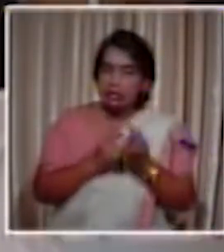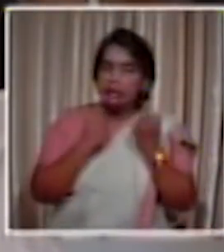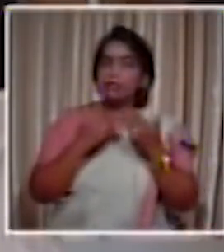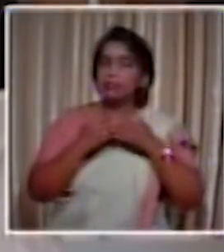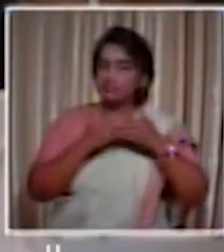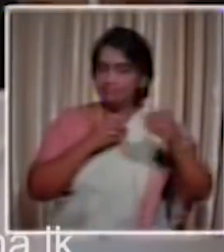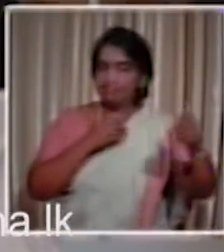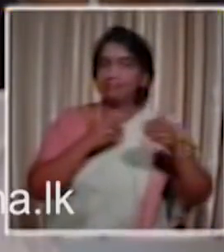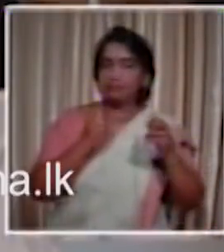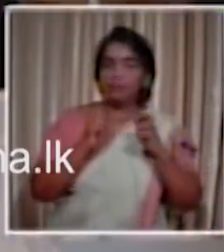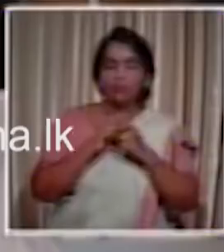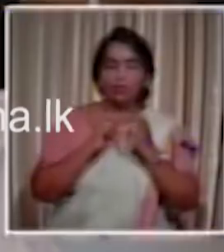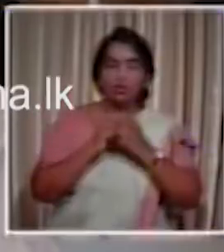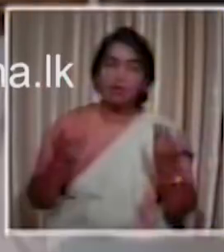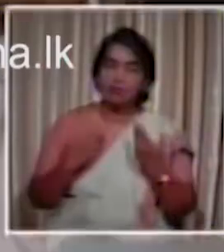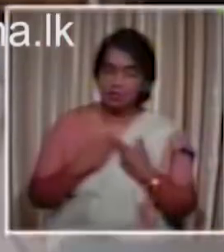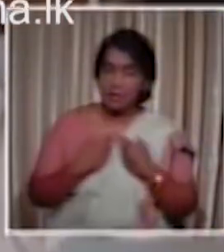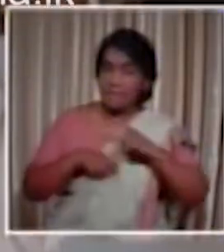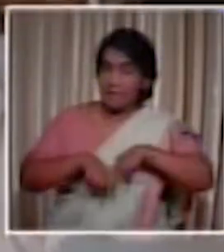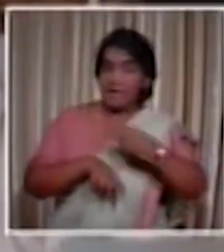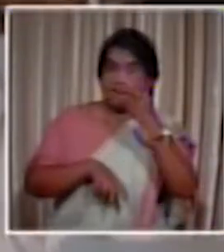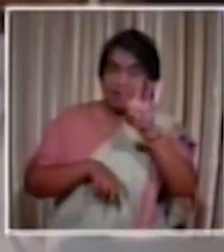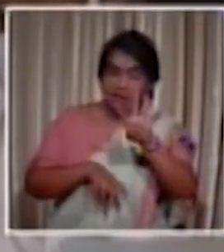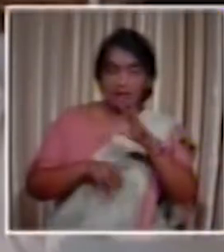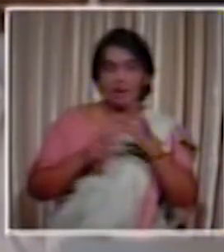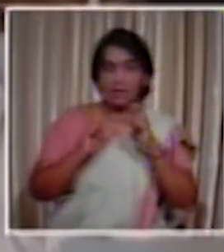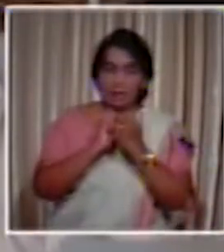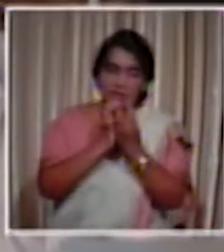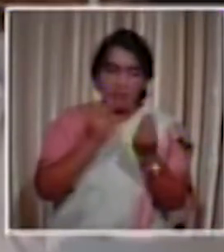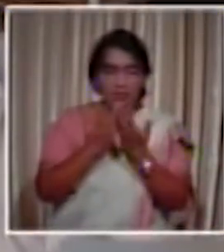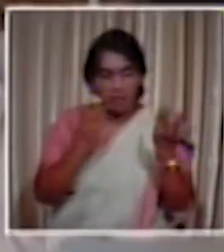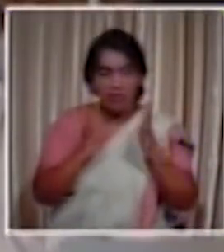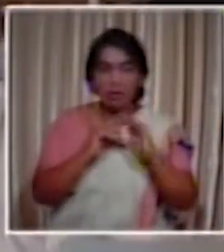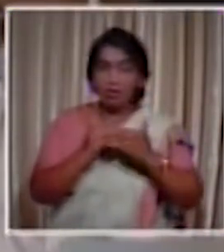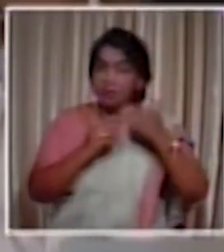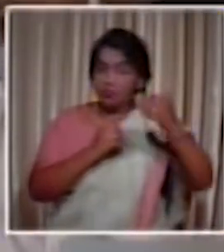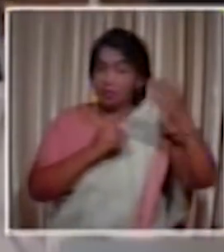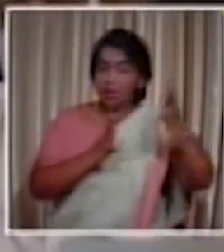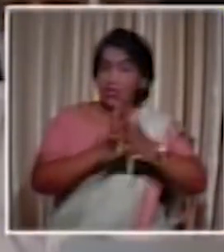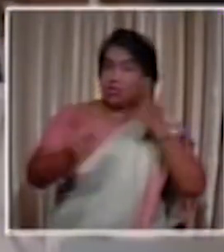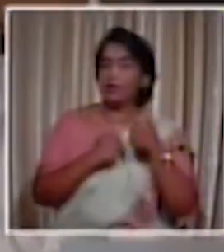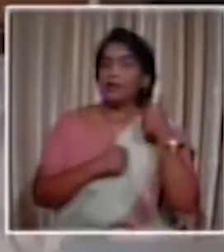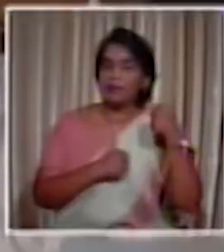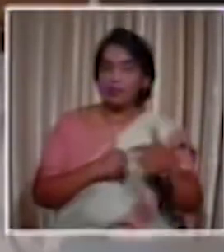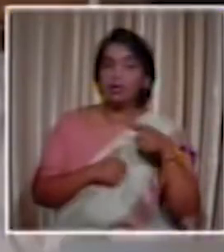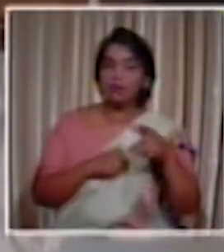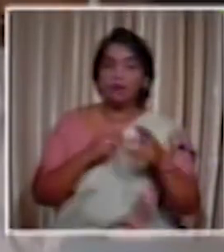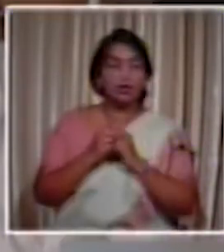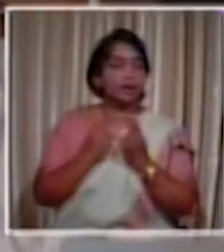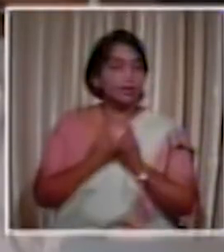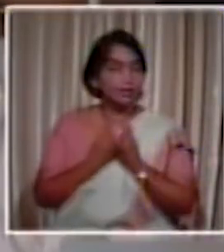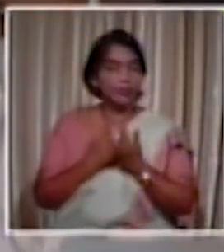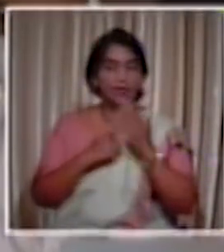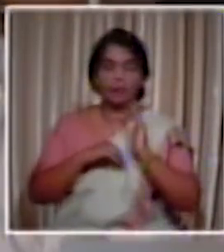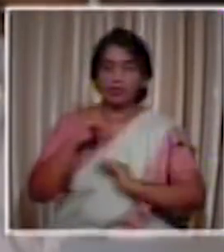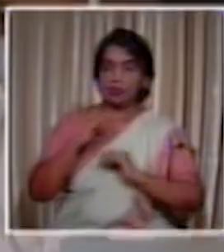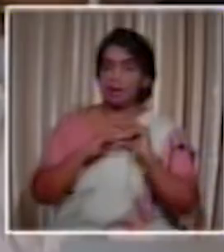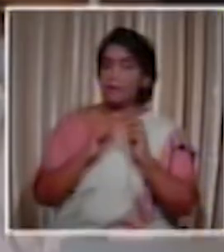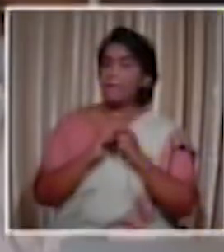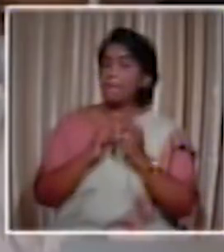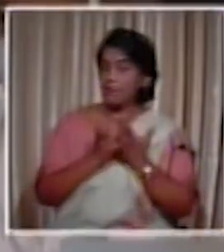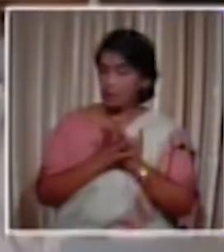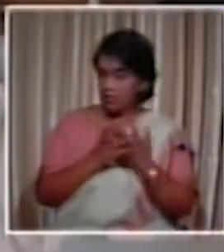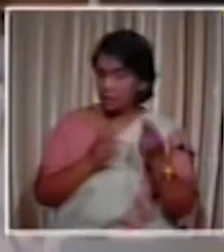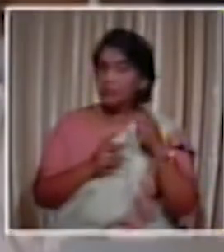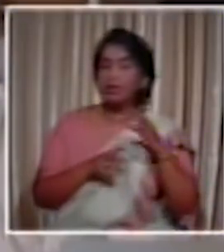විසඳුම් සොයනවා කියන එක වැදගත්. තව බොහෝ කල් පෝලිම් වල නොතියෙන බව මතක තබා ගන්න. කණිනම් මහා ප්‍රායෝගික විසඳුම්